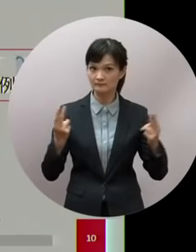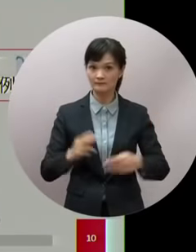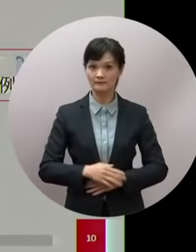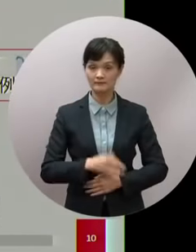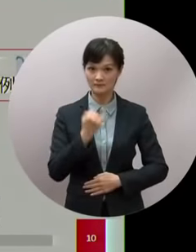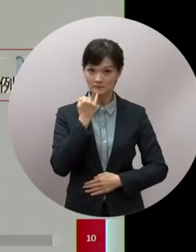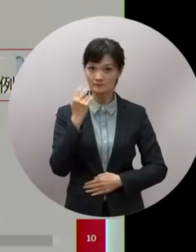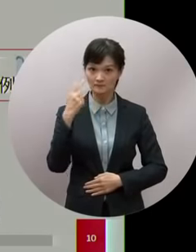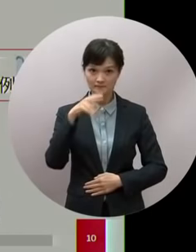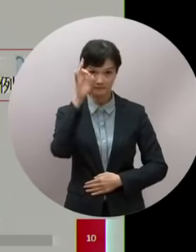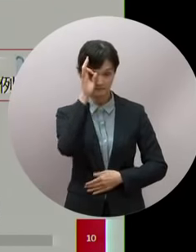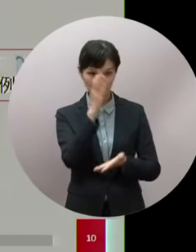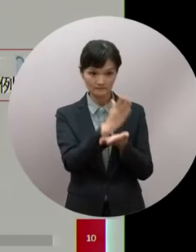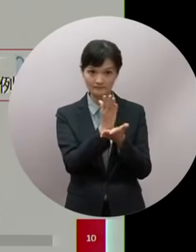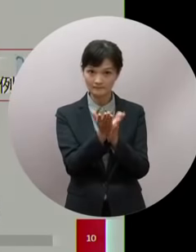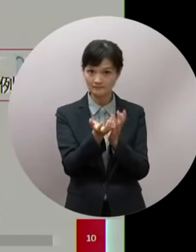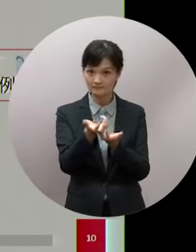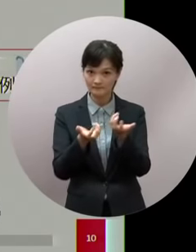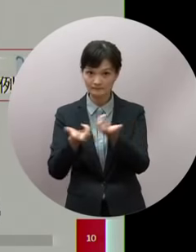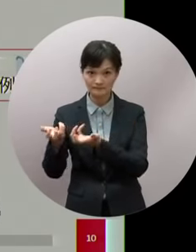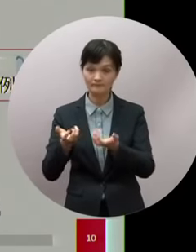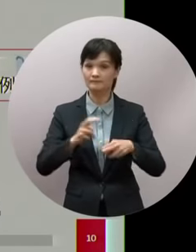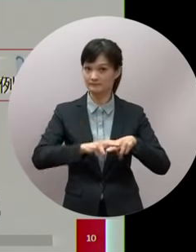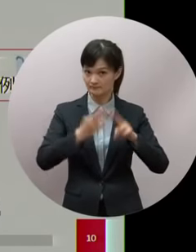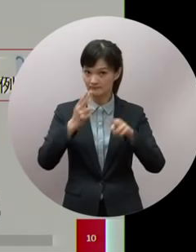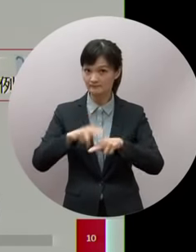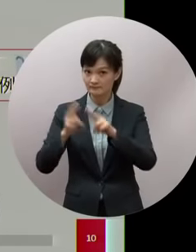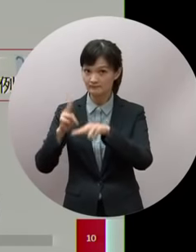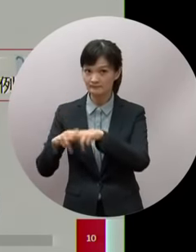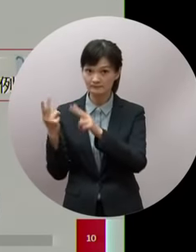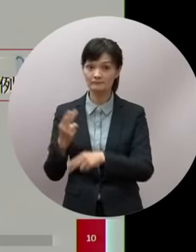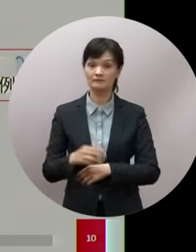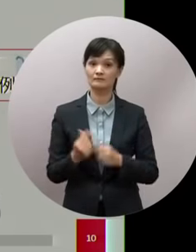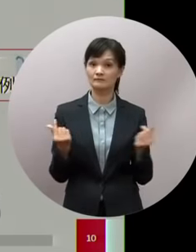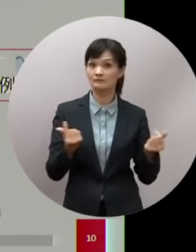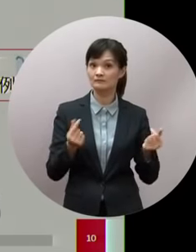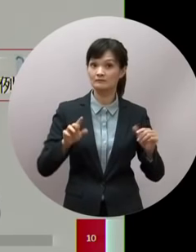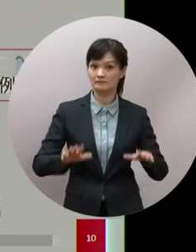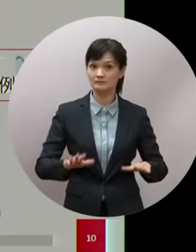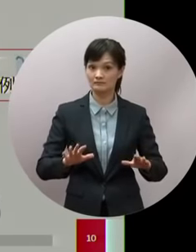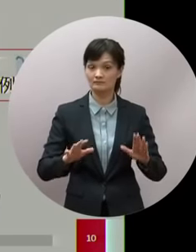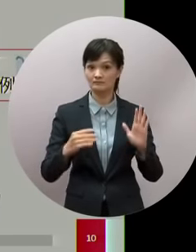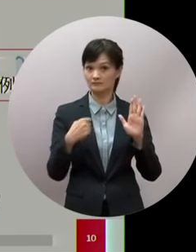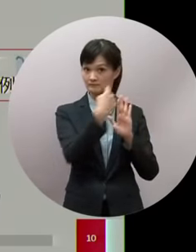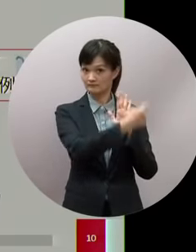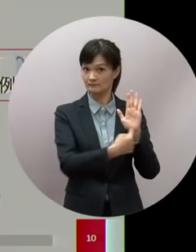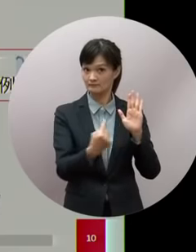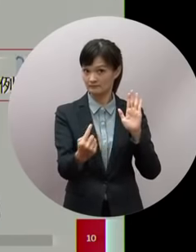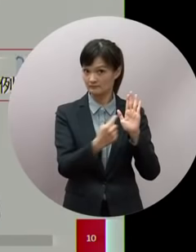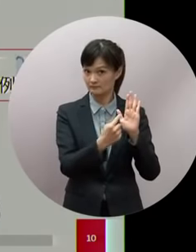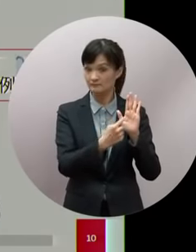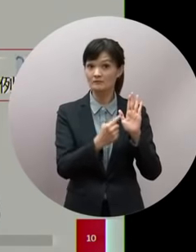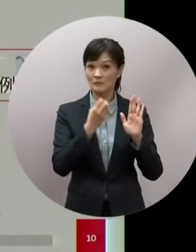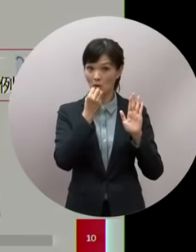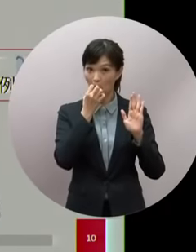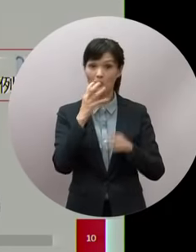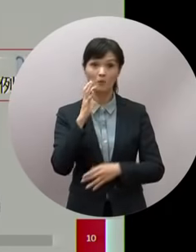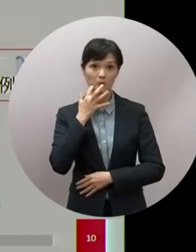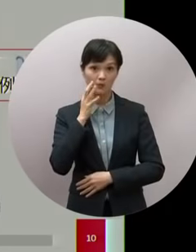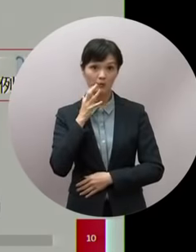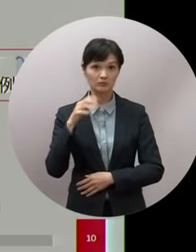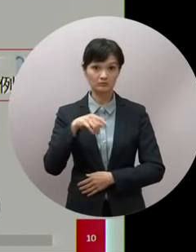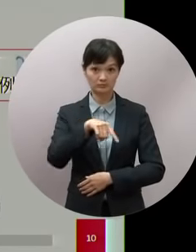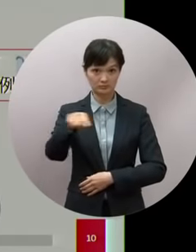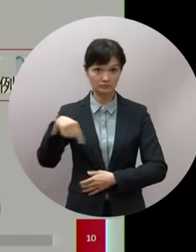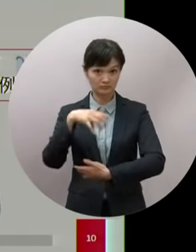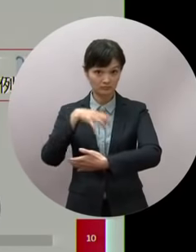分类的解禁。跟院长分析，我这里列出来的港澳现在的他们内部的确诊的状况、病